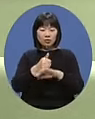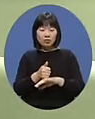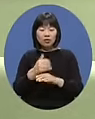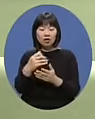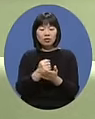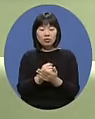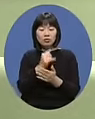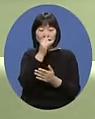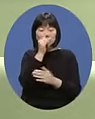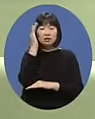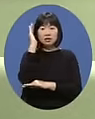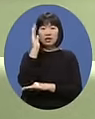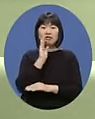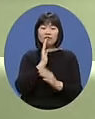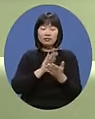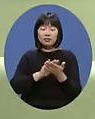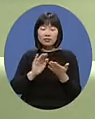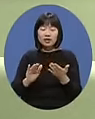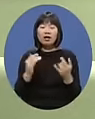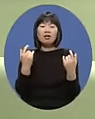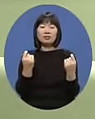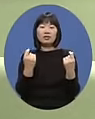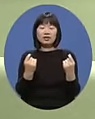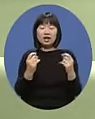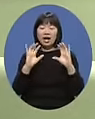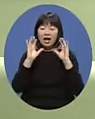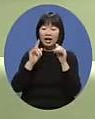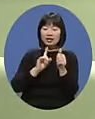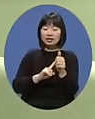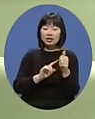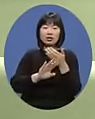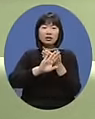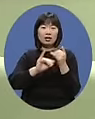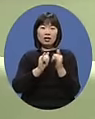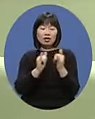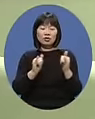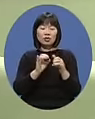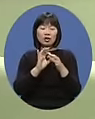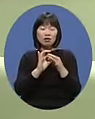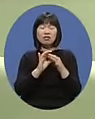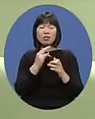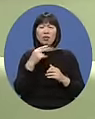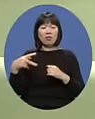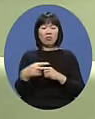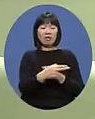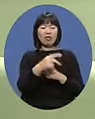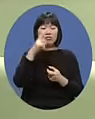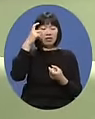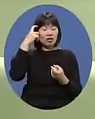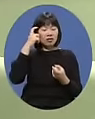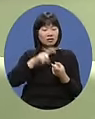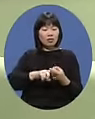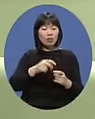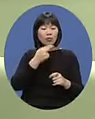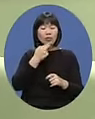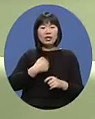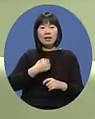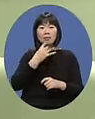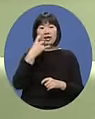갖고 오는 이야기죠. 그래서 마찬가지로 아이들도 다른 사람하고 관계도 안 맺고 관심도 없고 오로지 나만